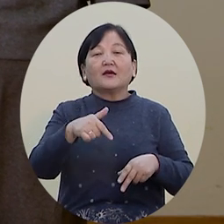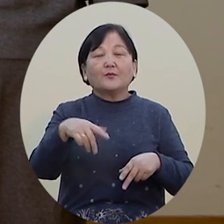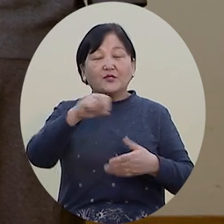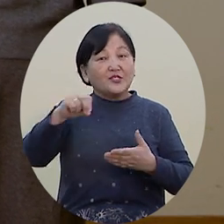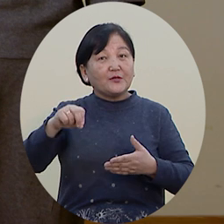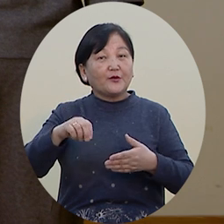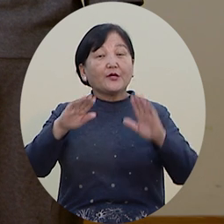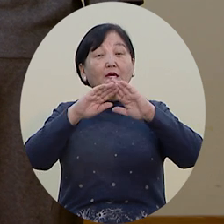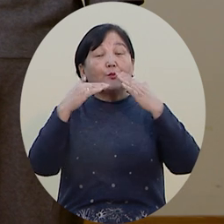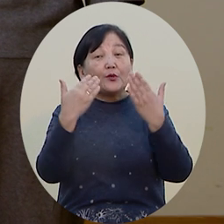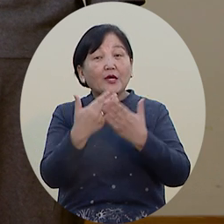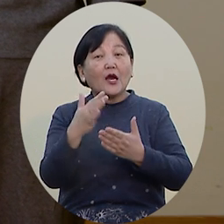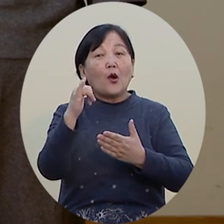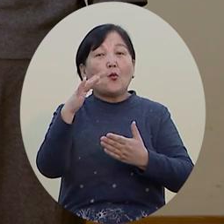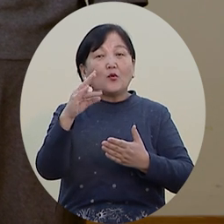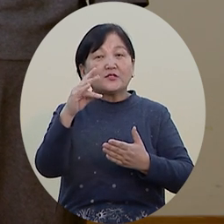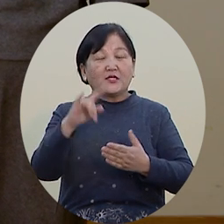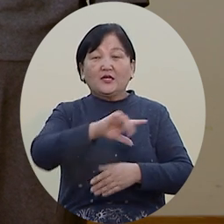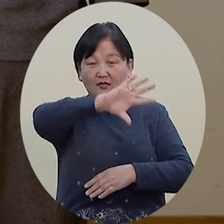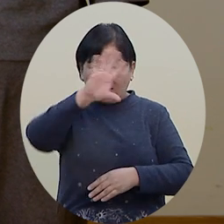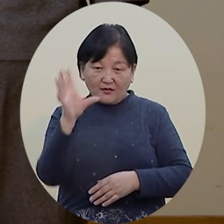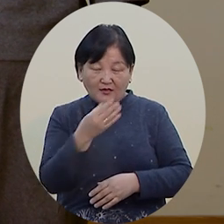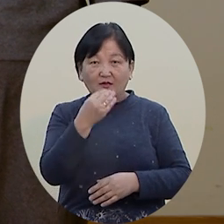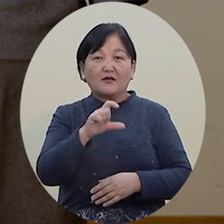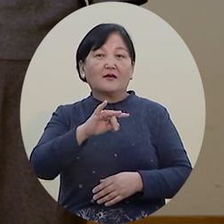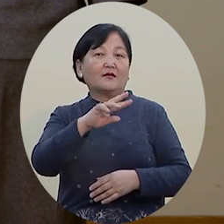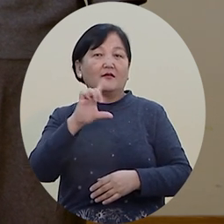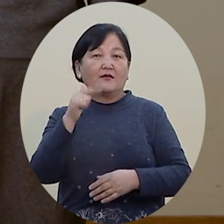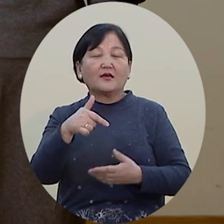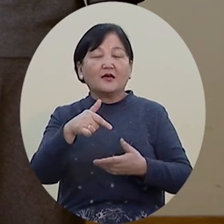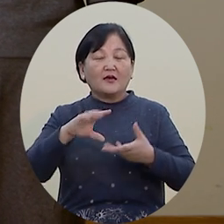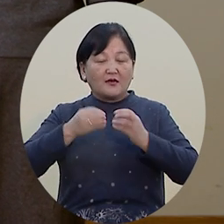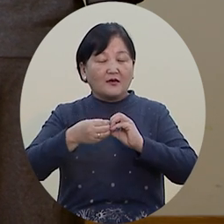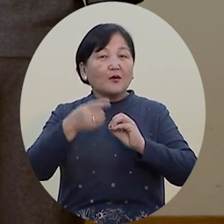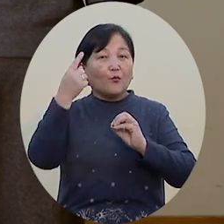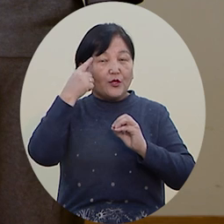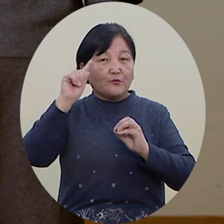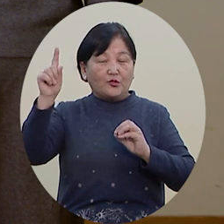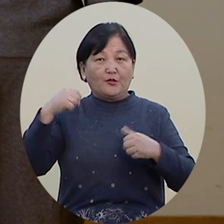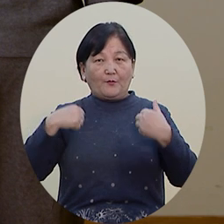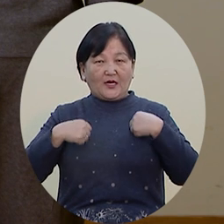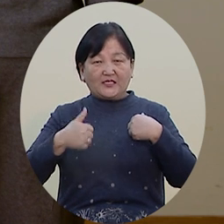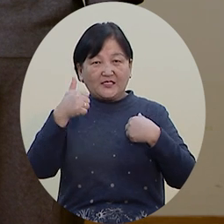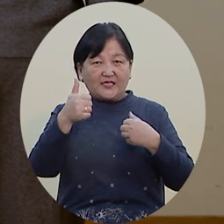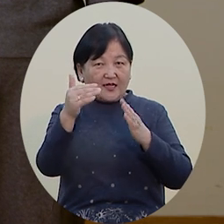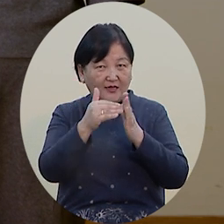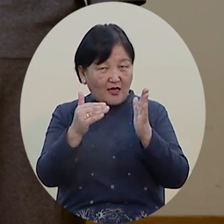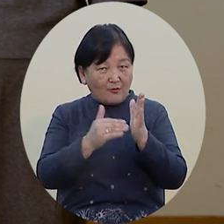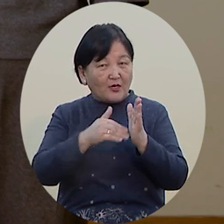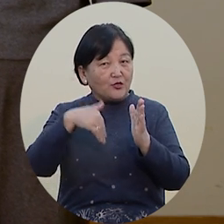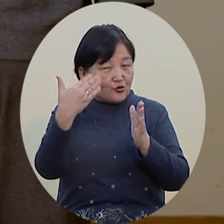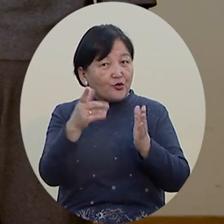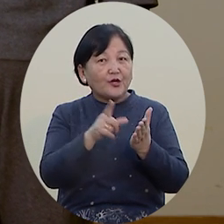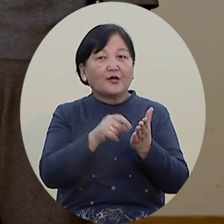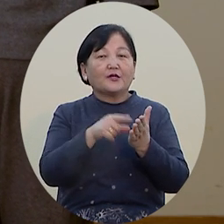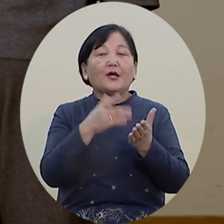үнэн бодит тоо баримтыг гаргахад бол маш хэрэгтэй. Учираас багш нь маш сайн тайлбарлаж хэлэх